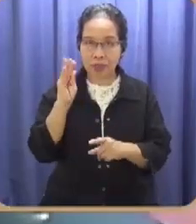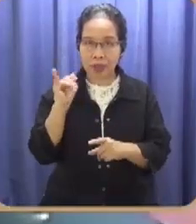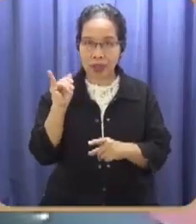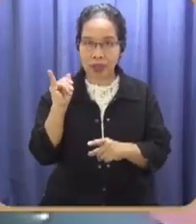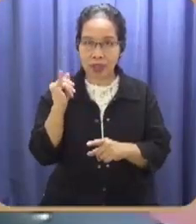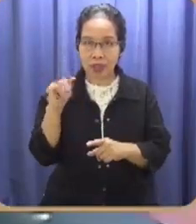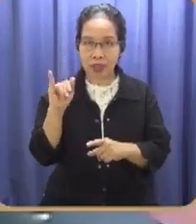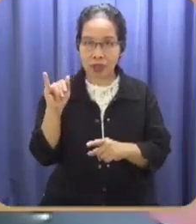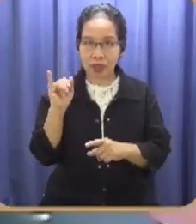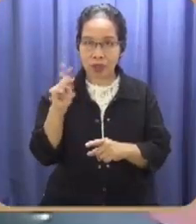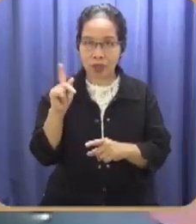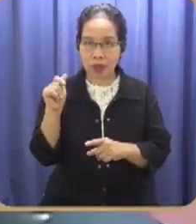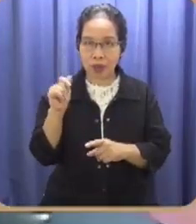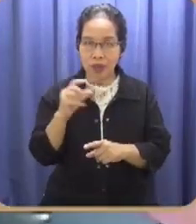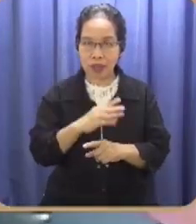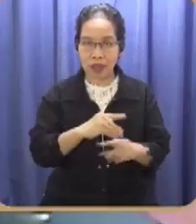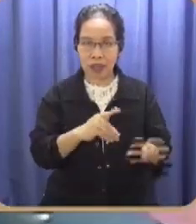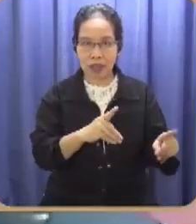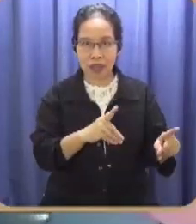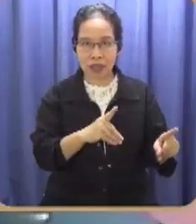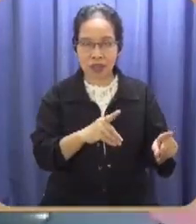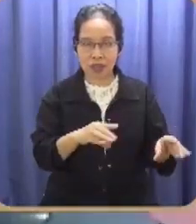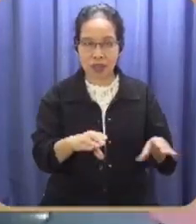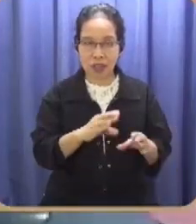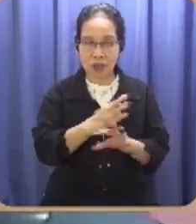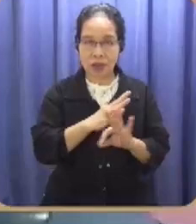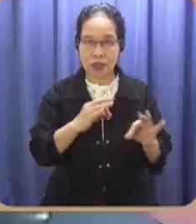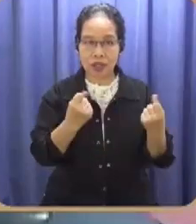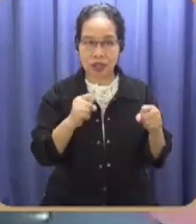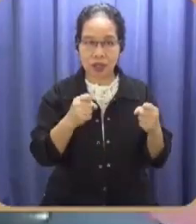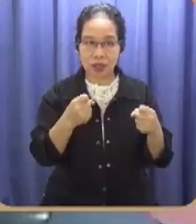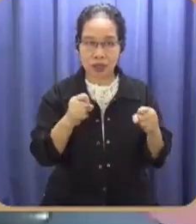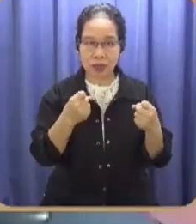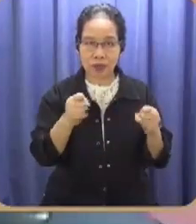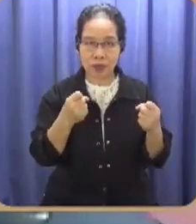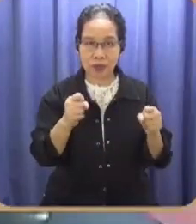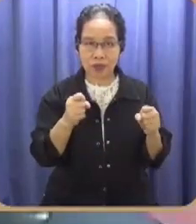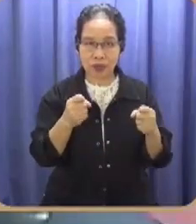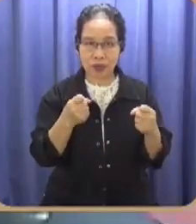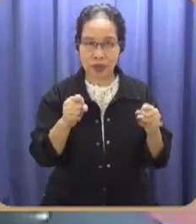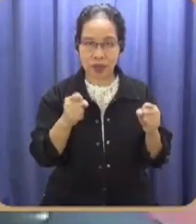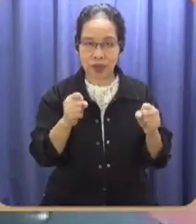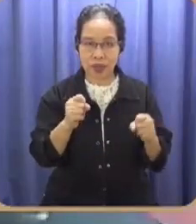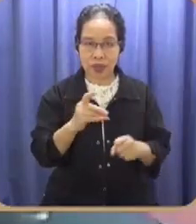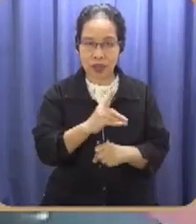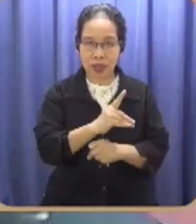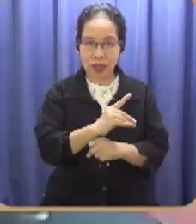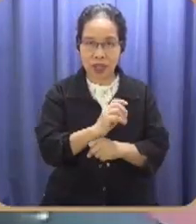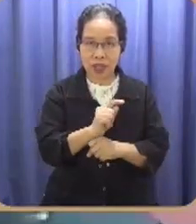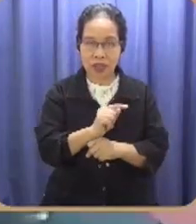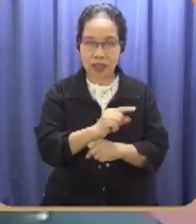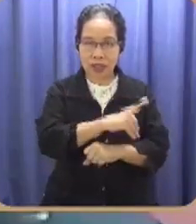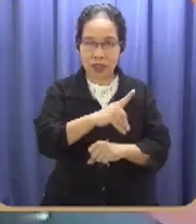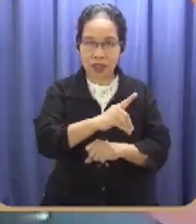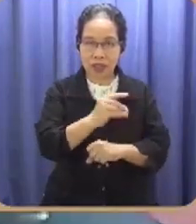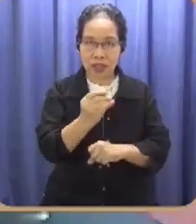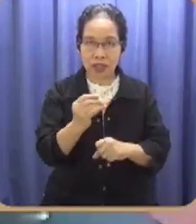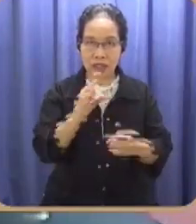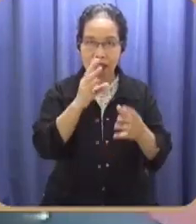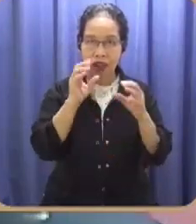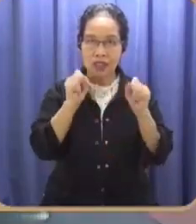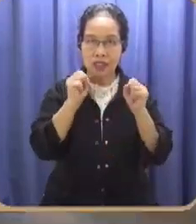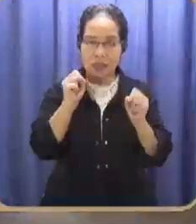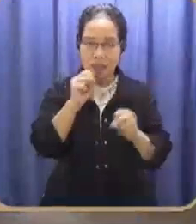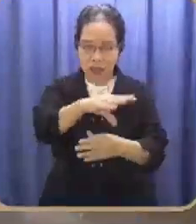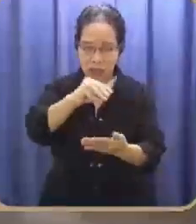ay nagsagawa po tayo ng free store, Kuya, sa Daet District Jail po. At salamat sa Diyos, 83